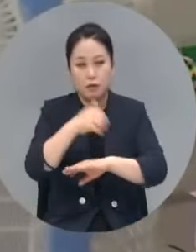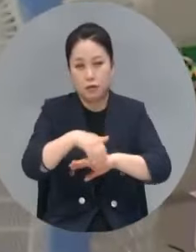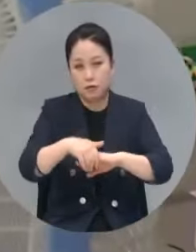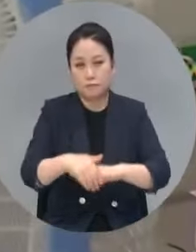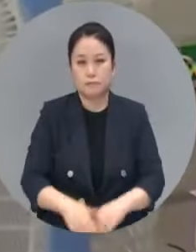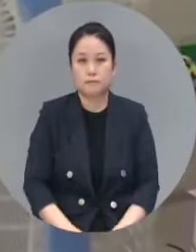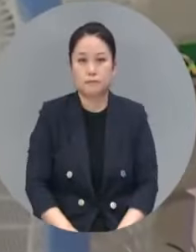l